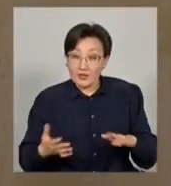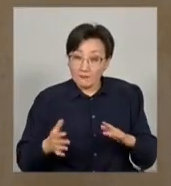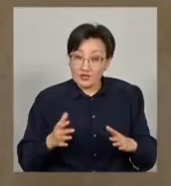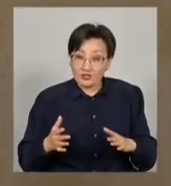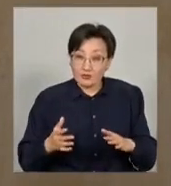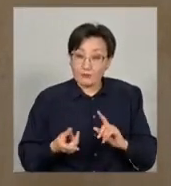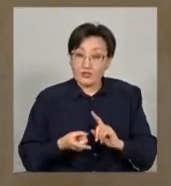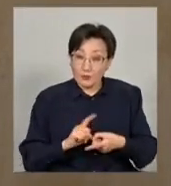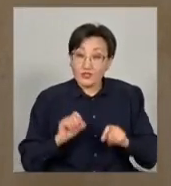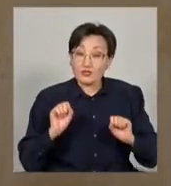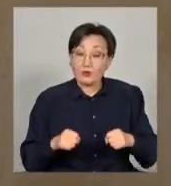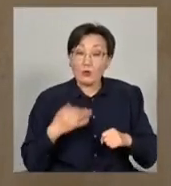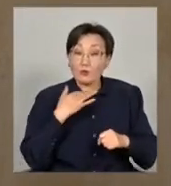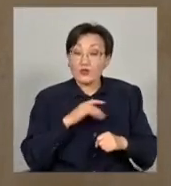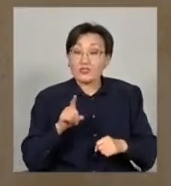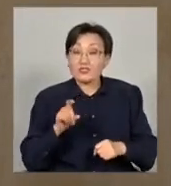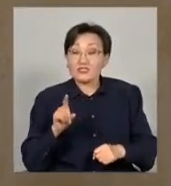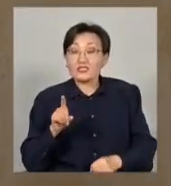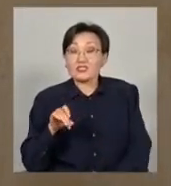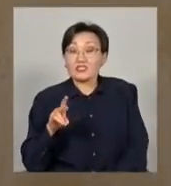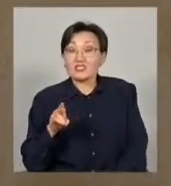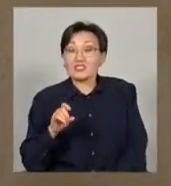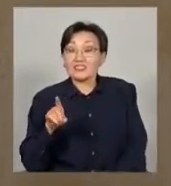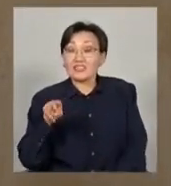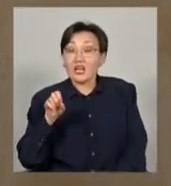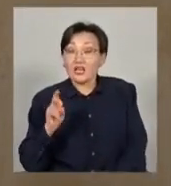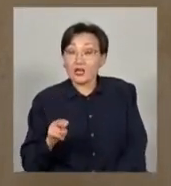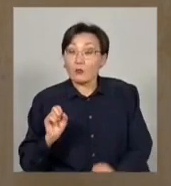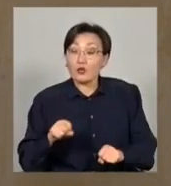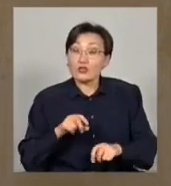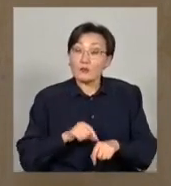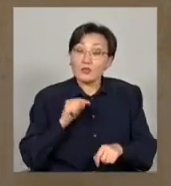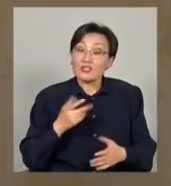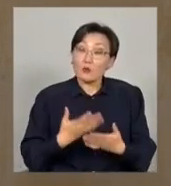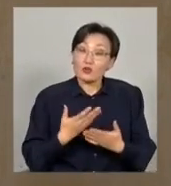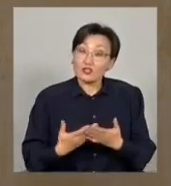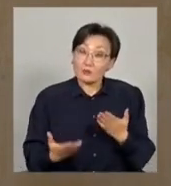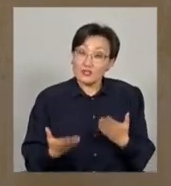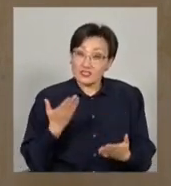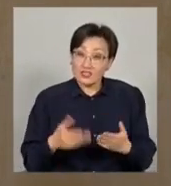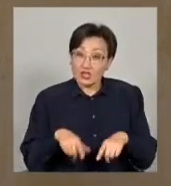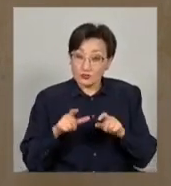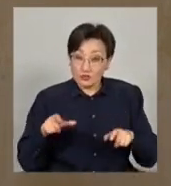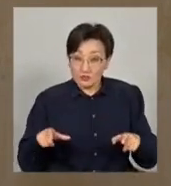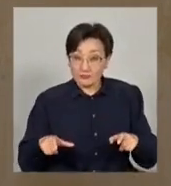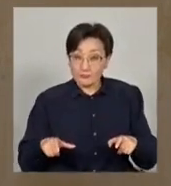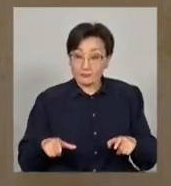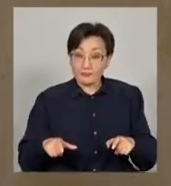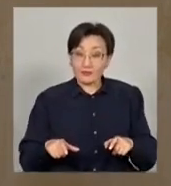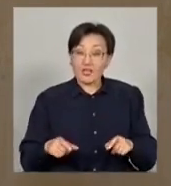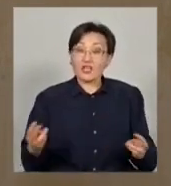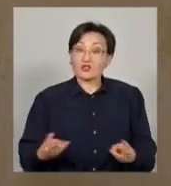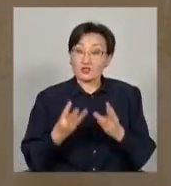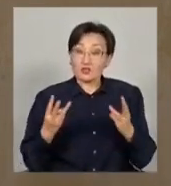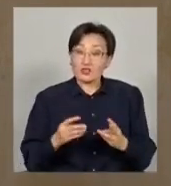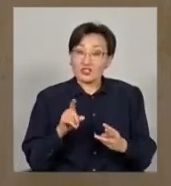И многие знаки зодиака это почувствуют. Допустим, если взять людей огненной стихии,